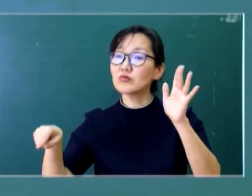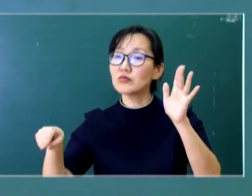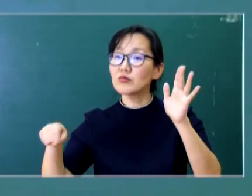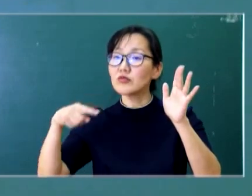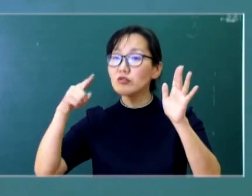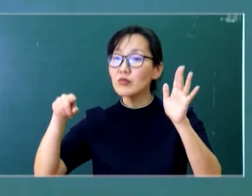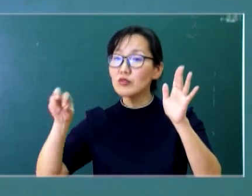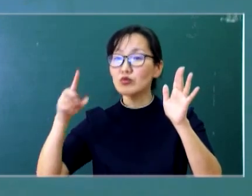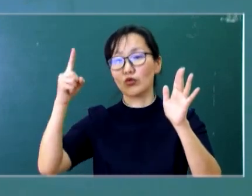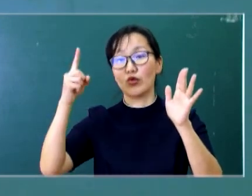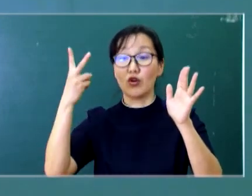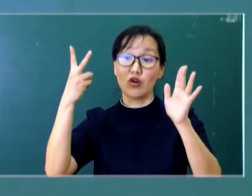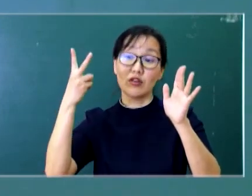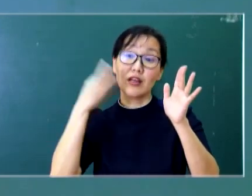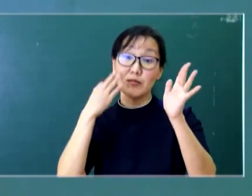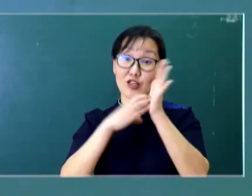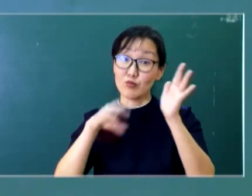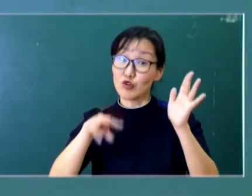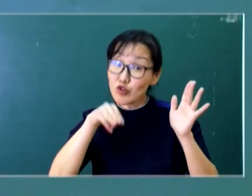128 гэдэг тоог таймлие.